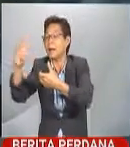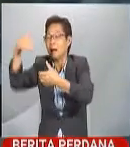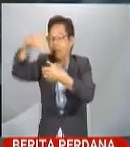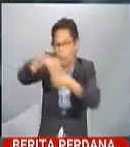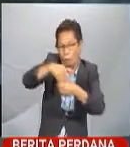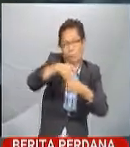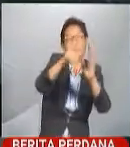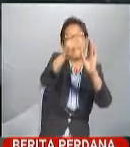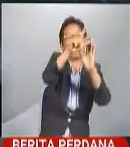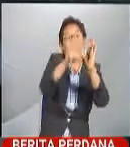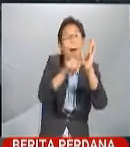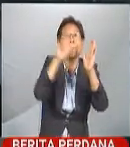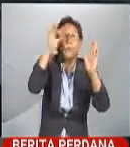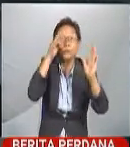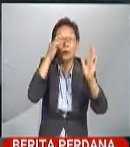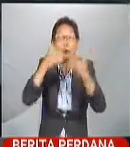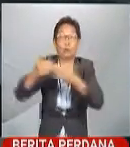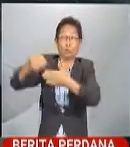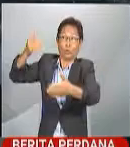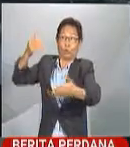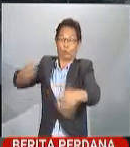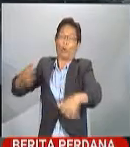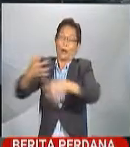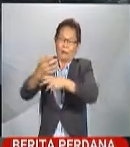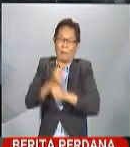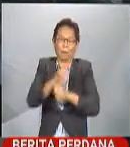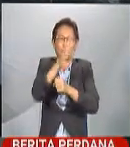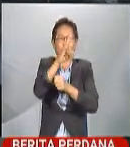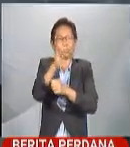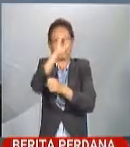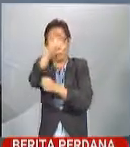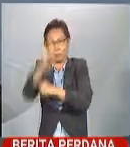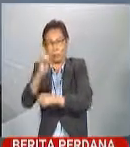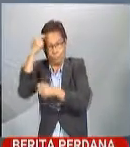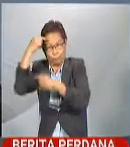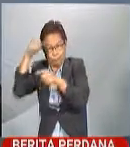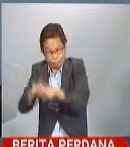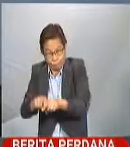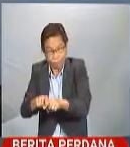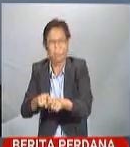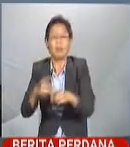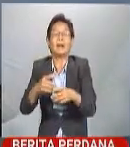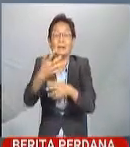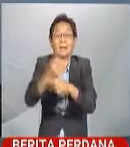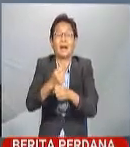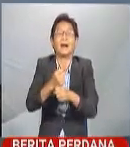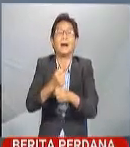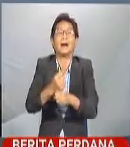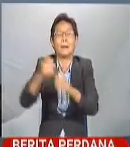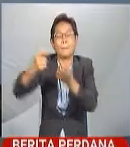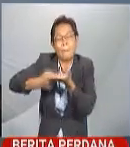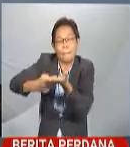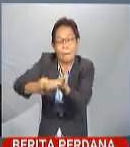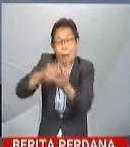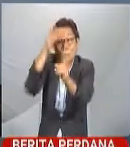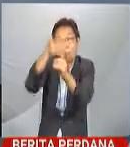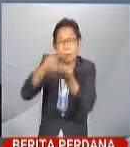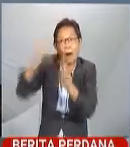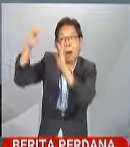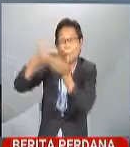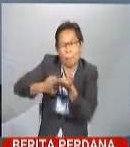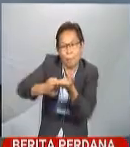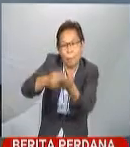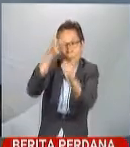pelembagaan persekutuan sebelum ini telah pun mencapai tujuhpuluh ratus justru beliau turut berharap angka perbincangan ke arah itu